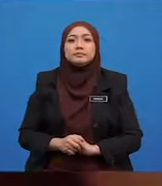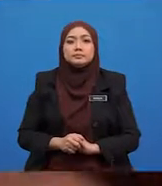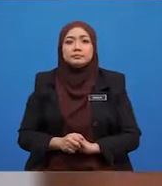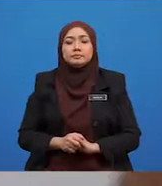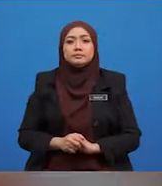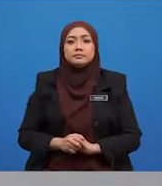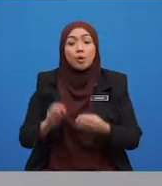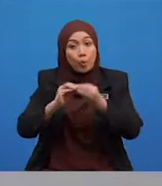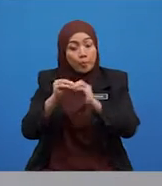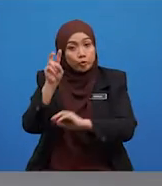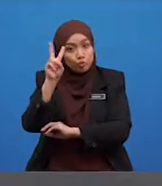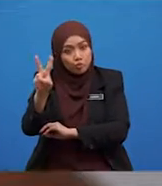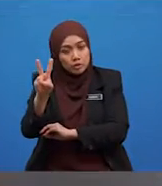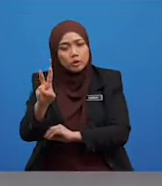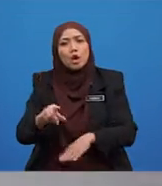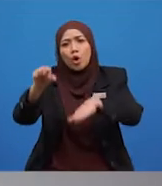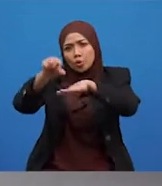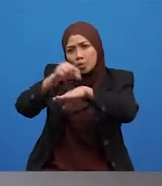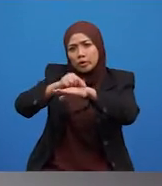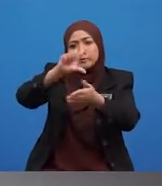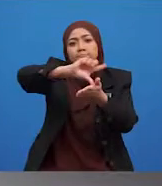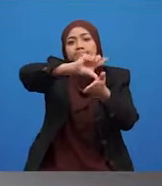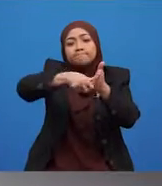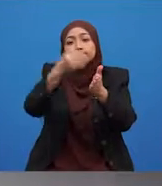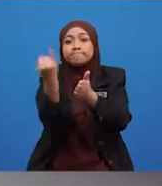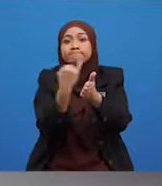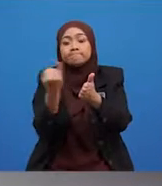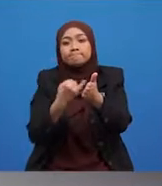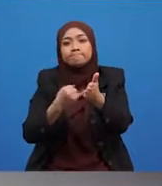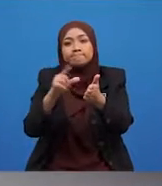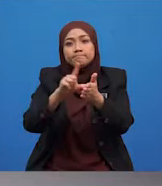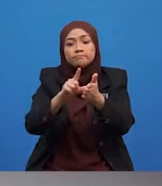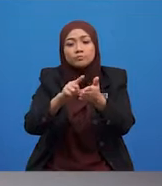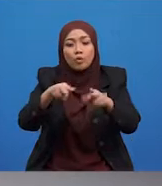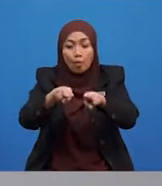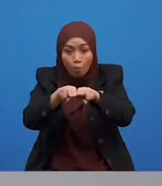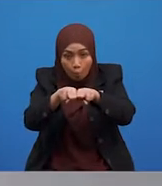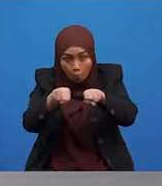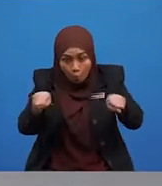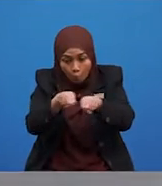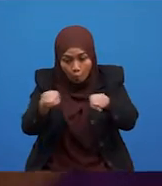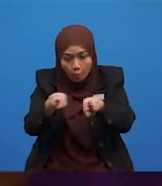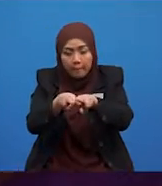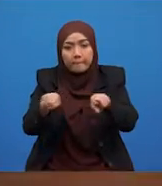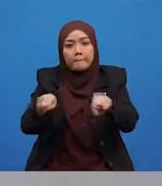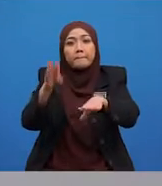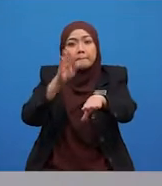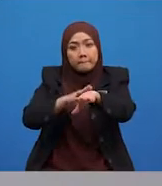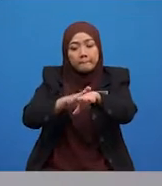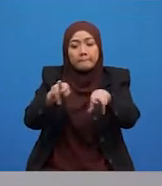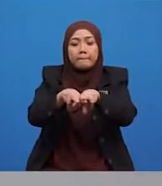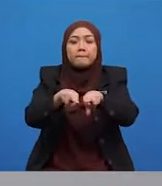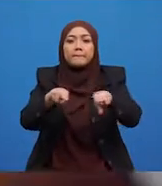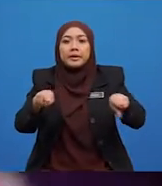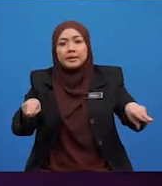kedua, menggunakan jangka lukis, ukur jarak 4 cm pada